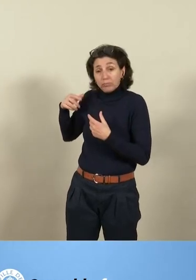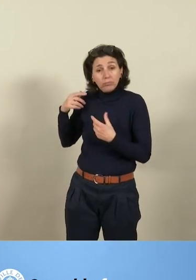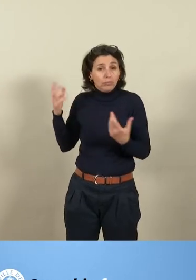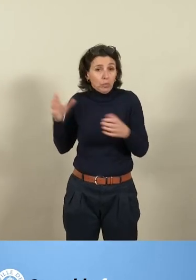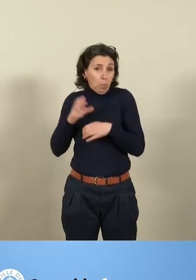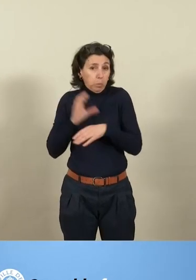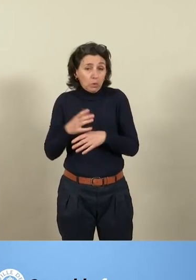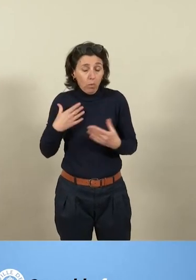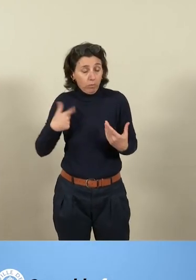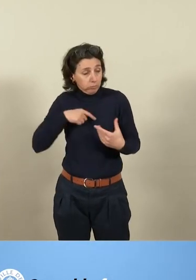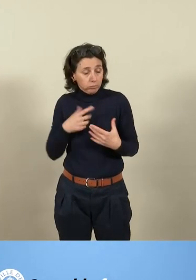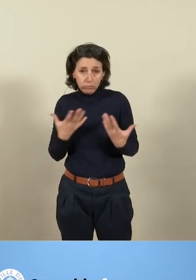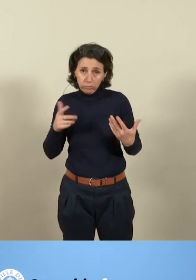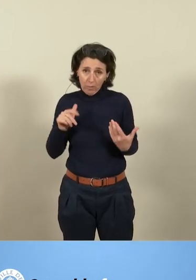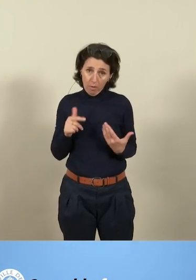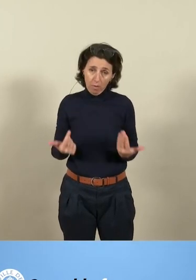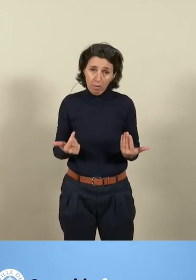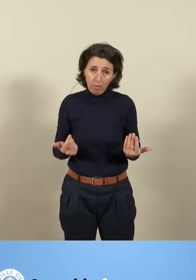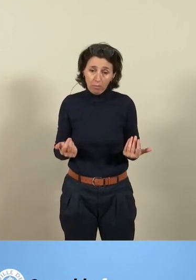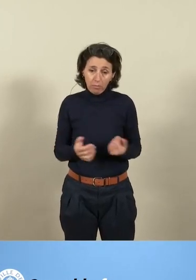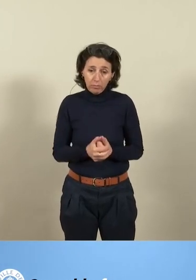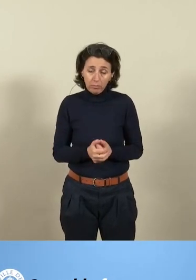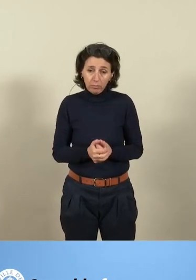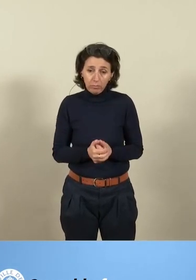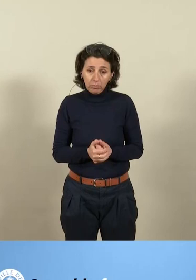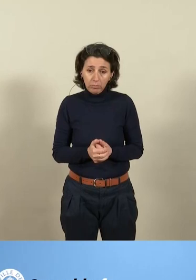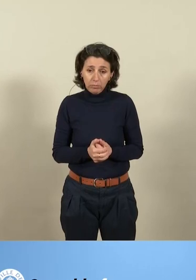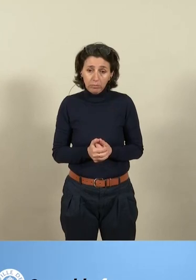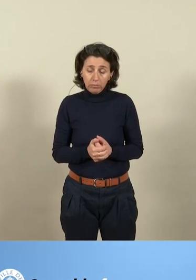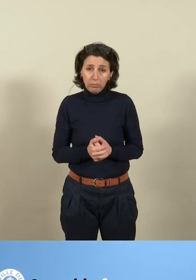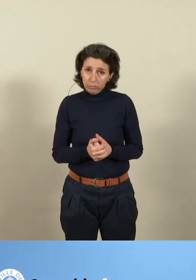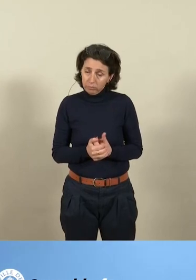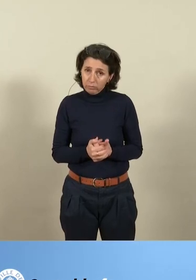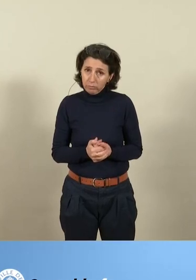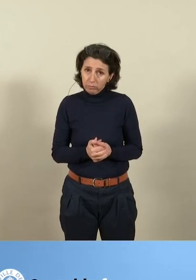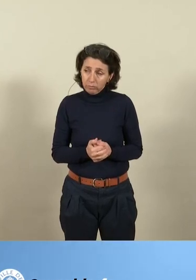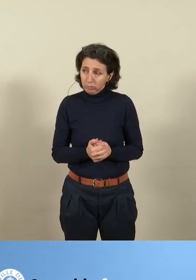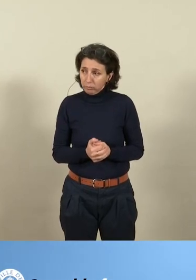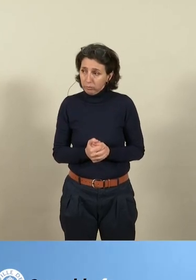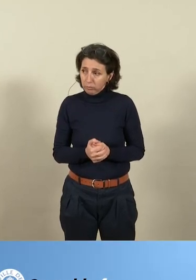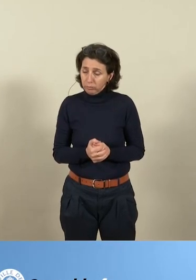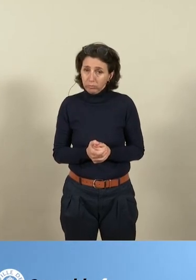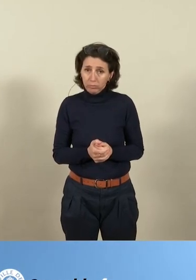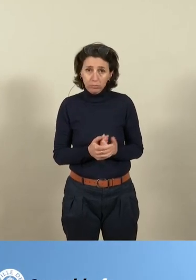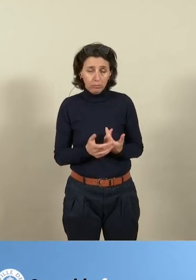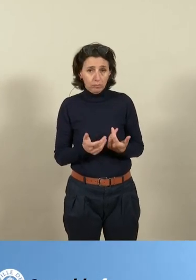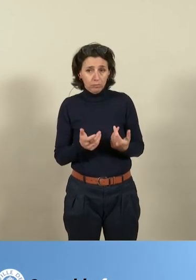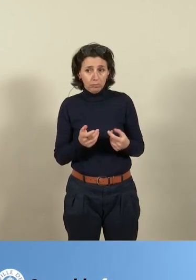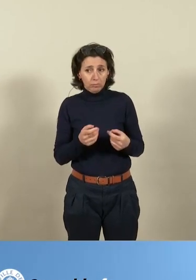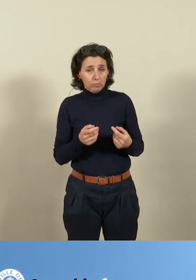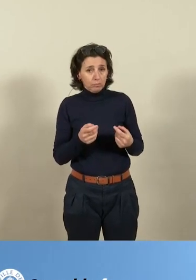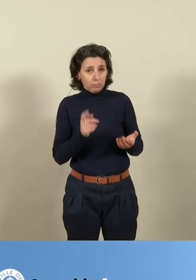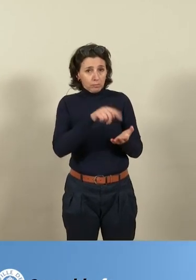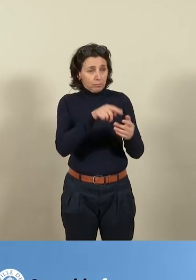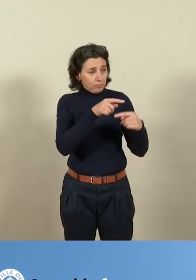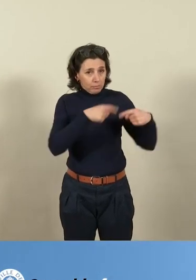mais je crois qu'on est suffisamment donc dans l'interprélation donc et vous pouvez pas nous dire le contraire on commission et on regrette